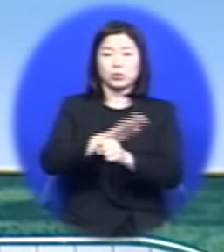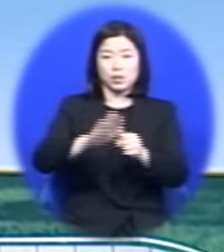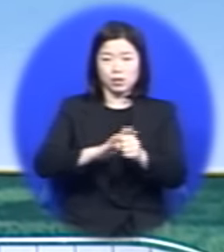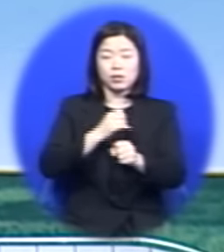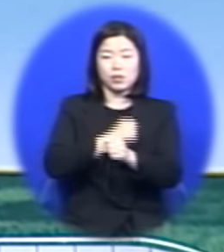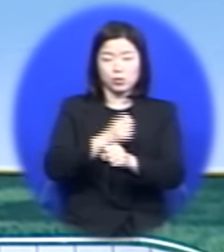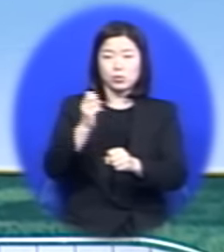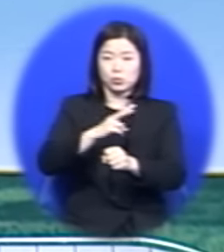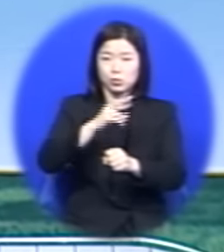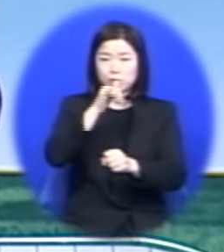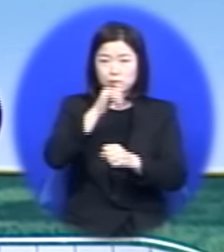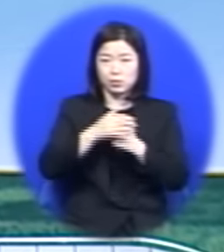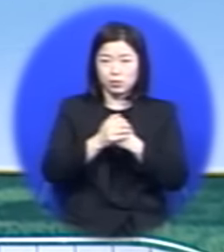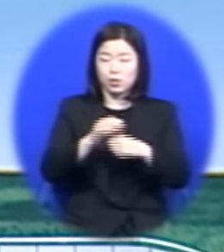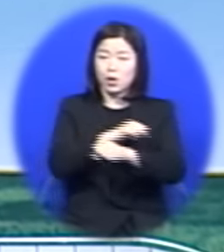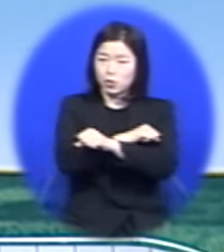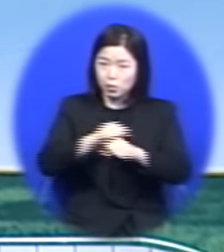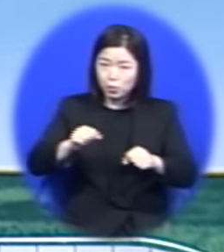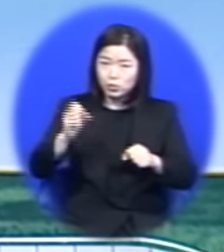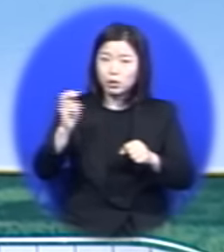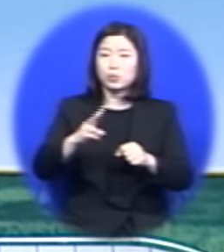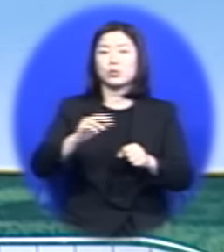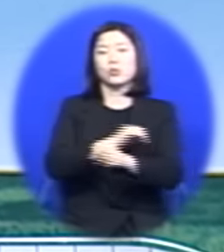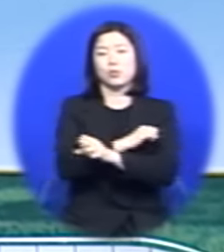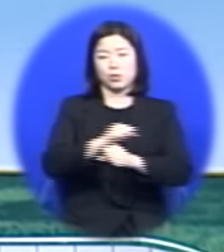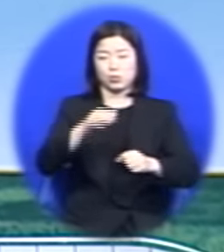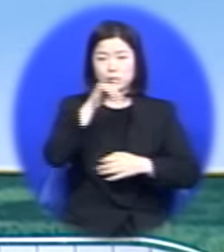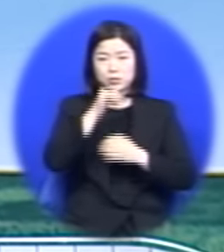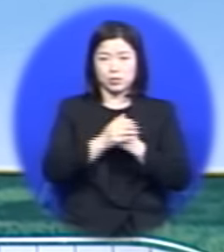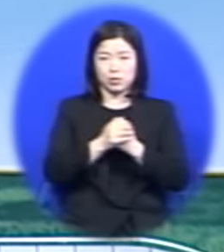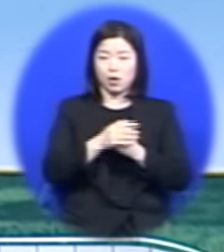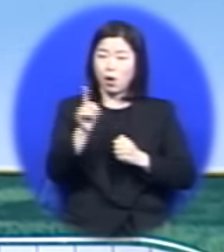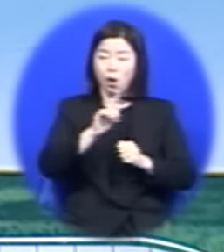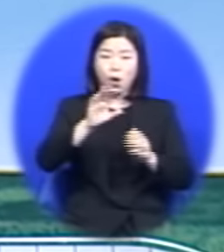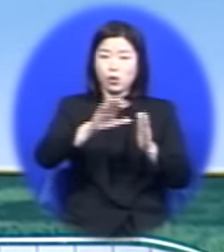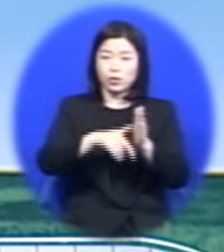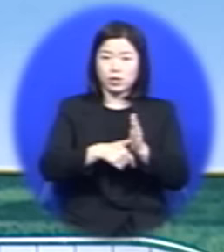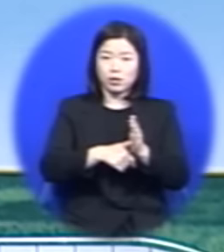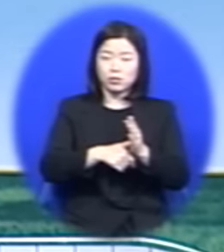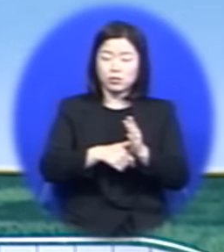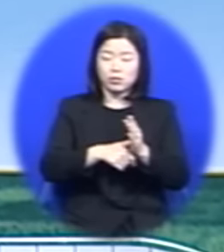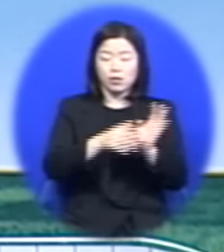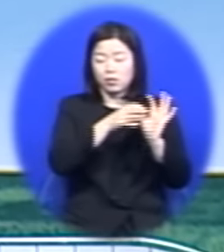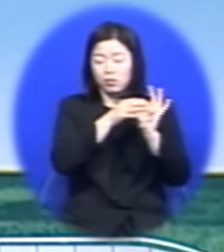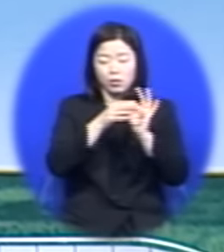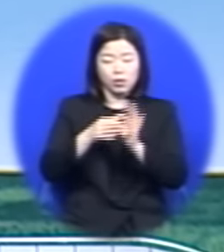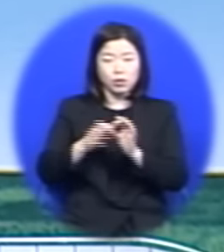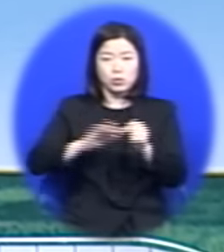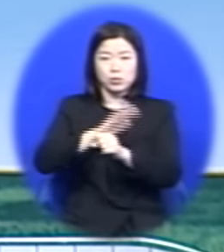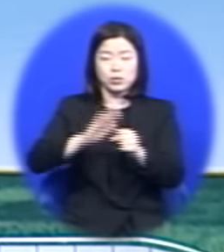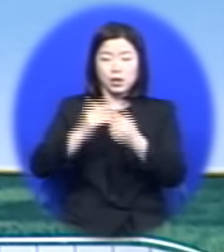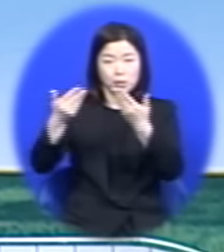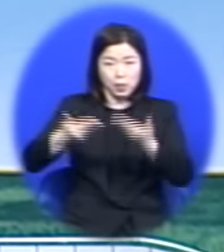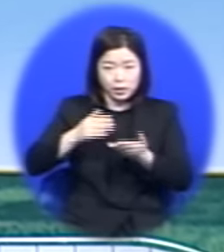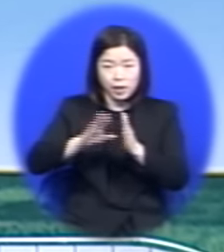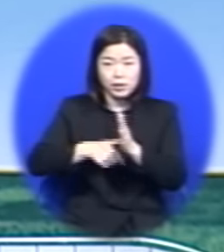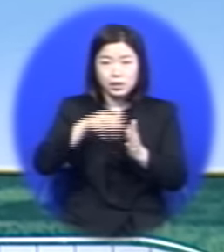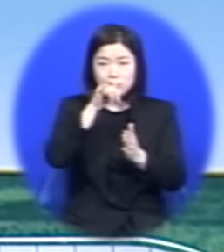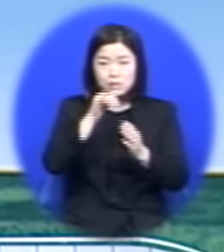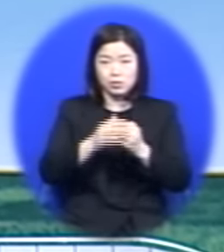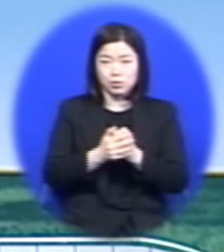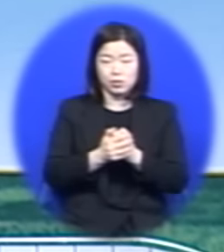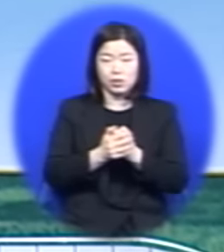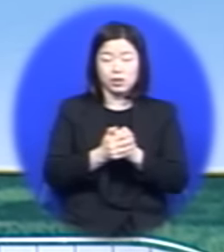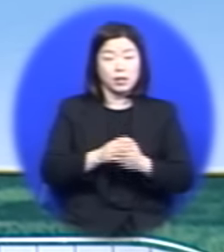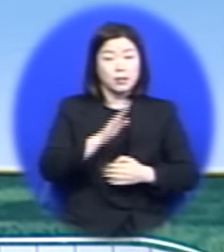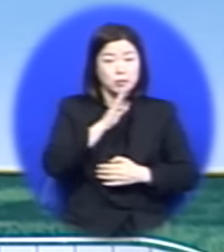거고 용서하고 또 용서하는 겁니다. 어떤 때는 그냥 한없이 사랑을 받아야 될 때도 있고요.